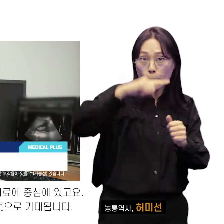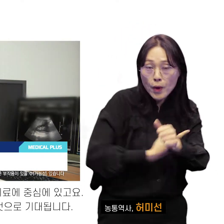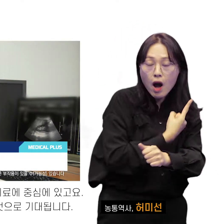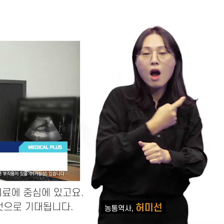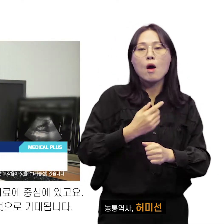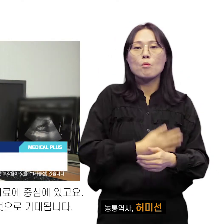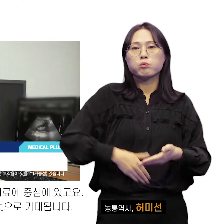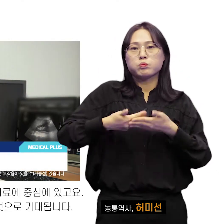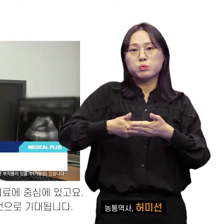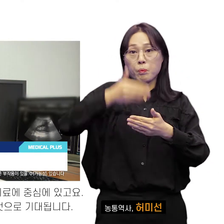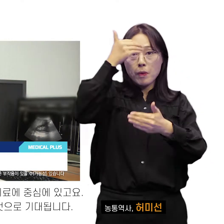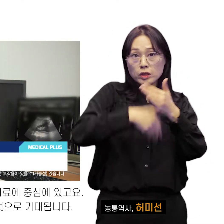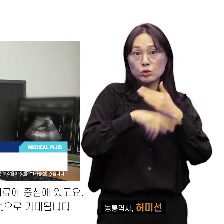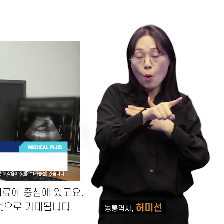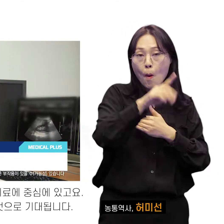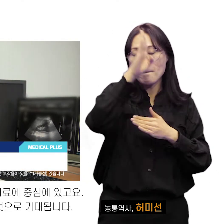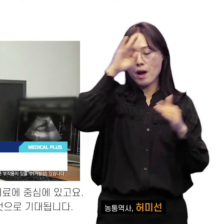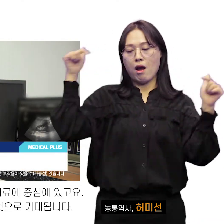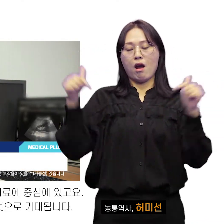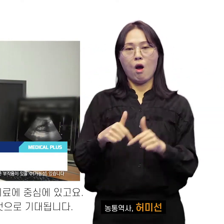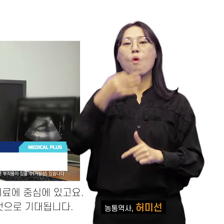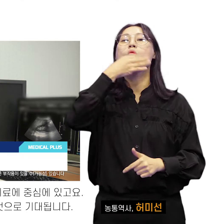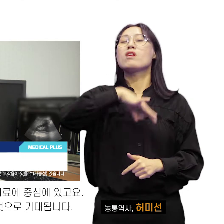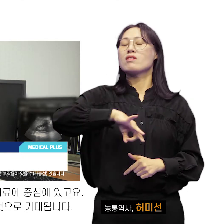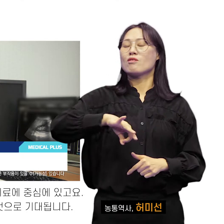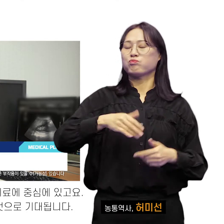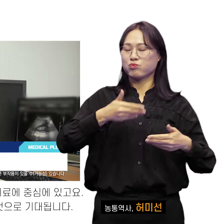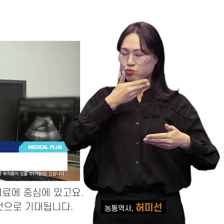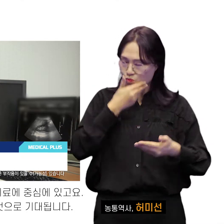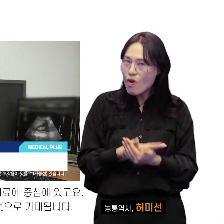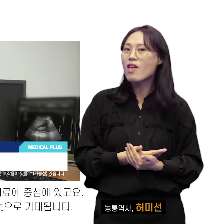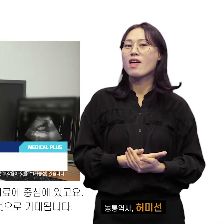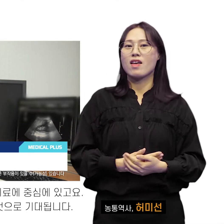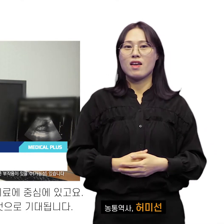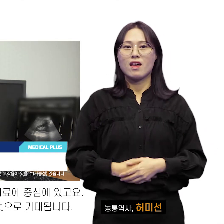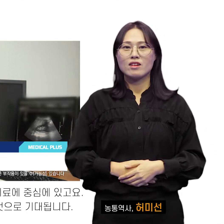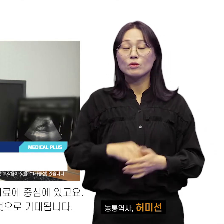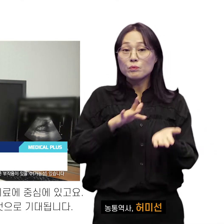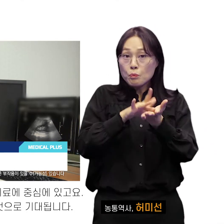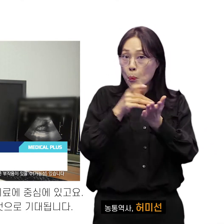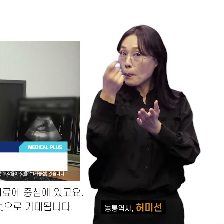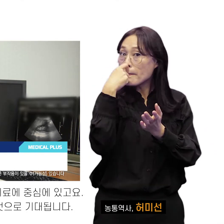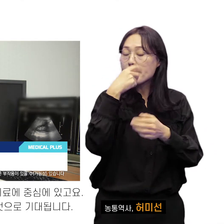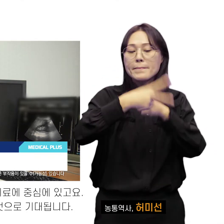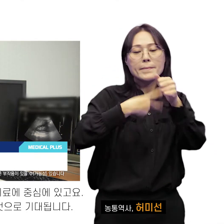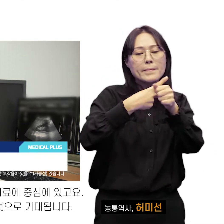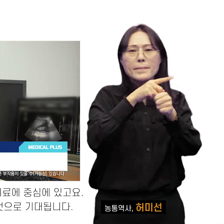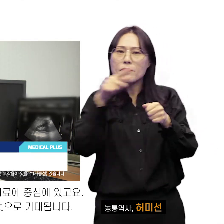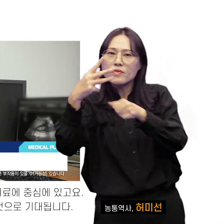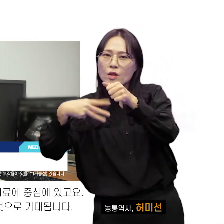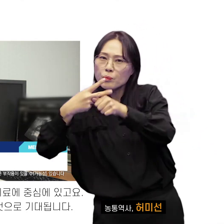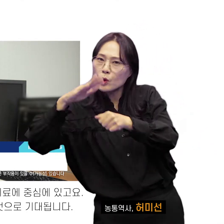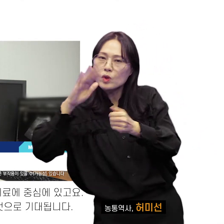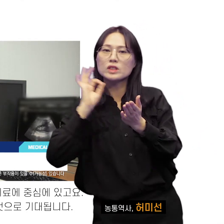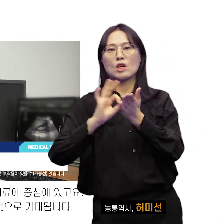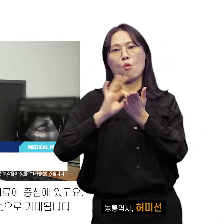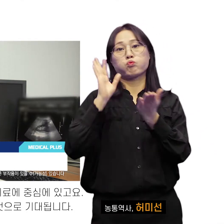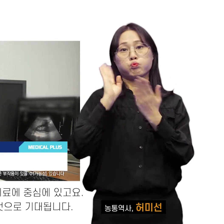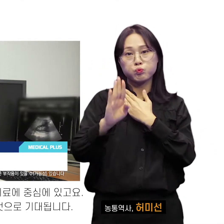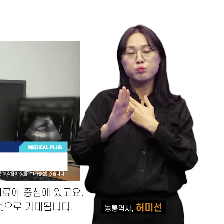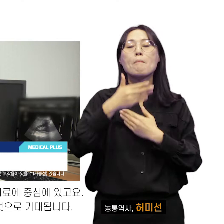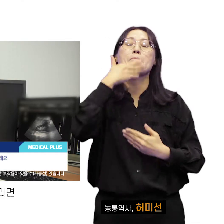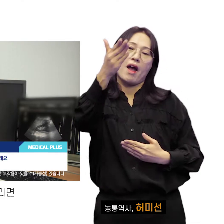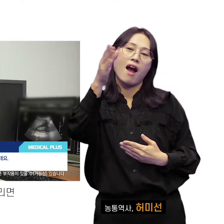생활습관 개선을 통한 체중 감량이 치료의 중심에 있고요. 약물은 개발 중으로 2, 3년 후에 사용할 수 있을 것으로